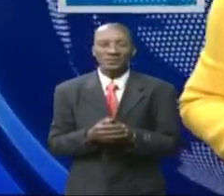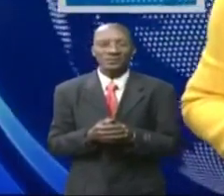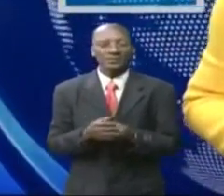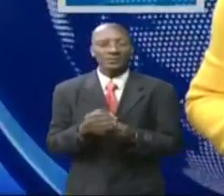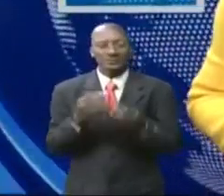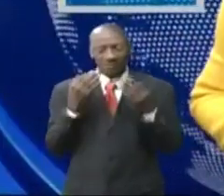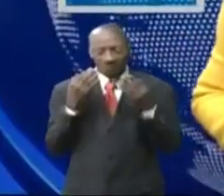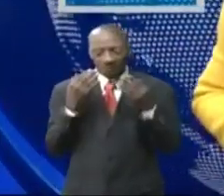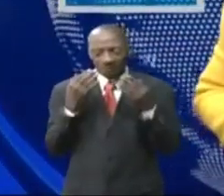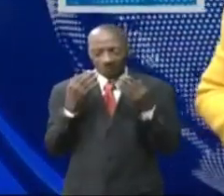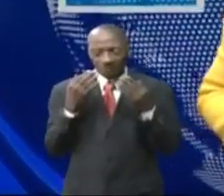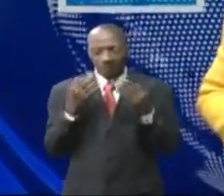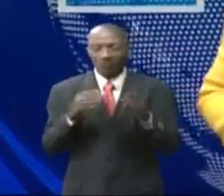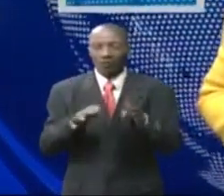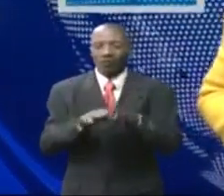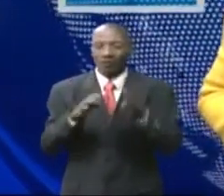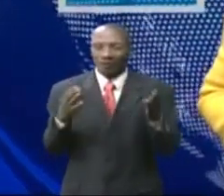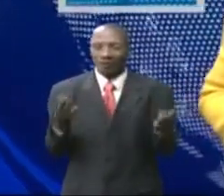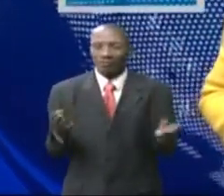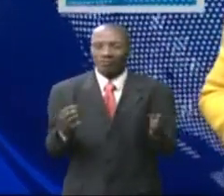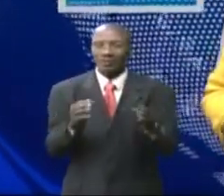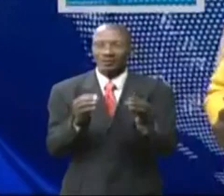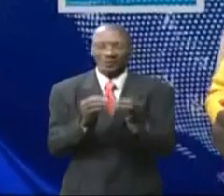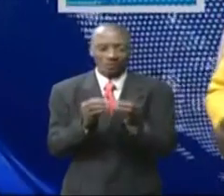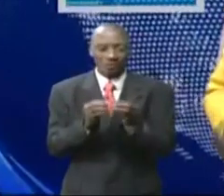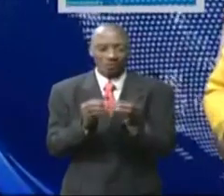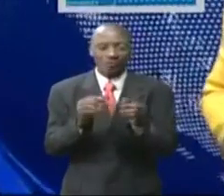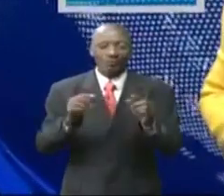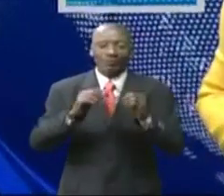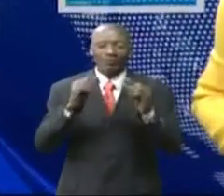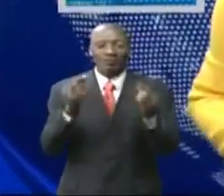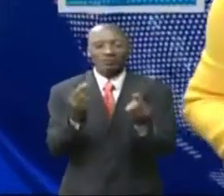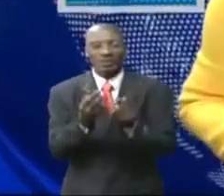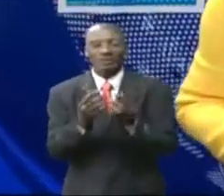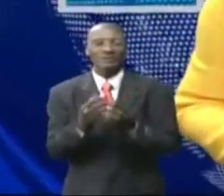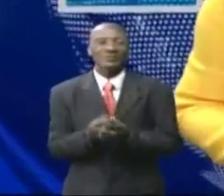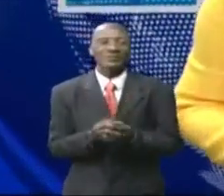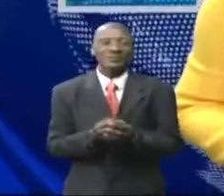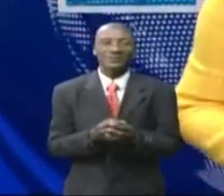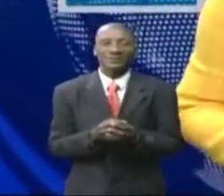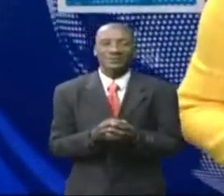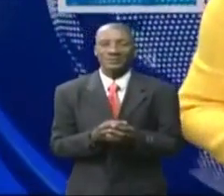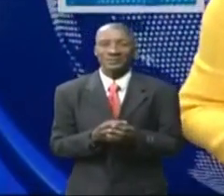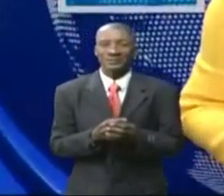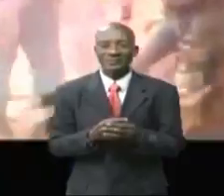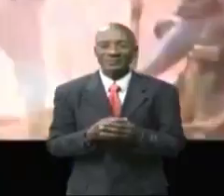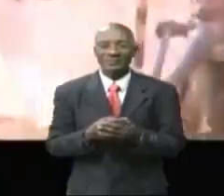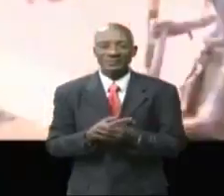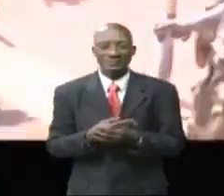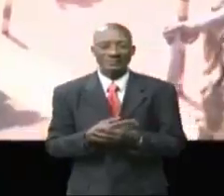ministre nationale du genre, enfants et familles, Yvette Makoutima et Eric Tchouké.